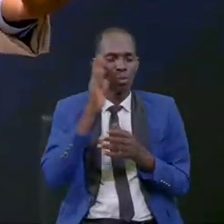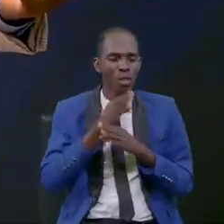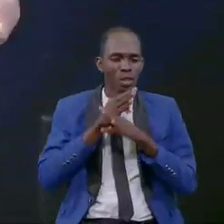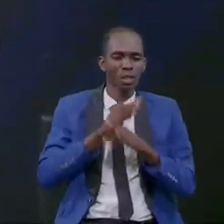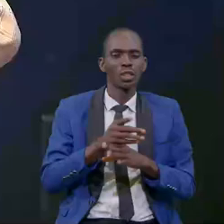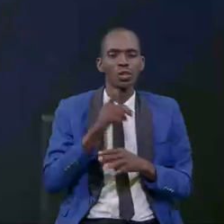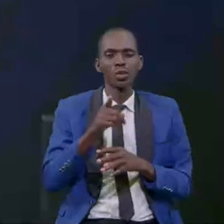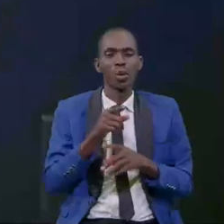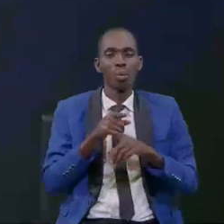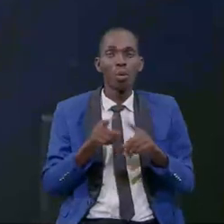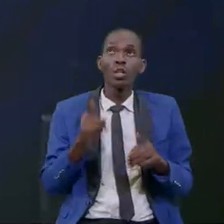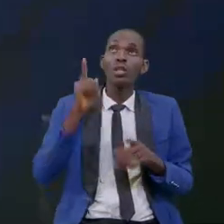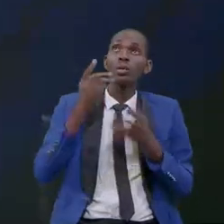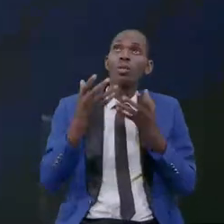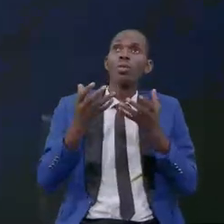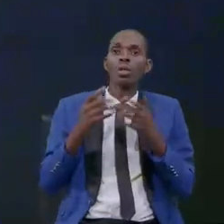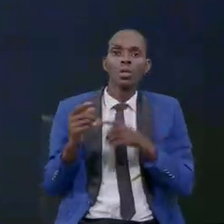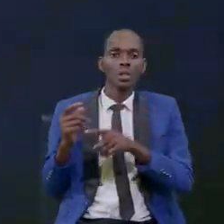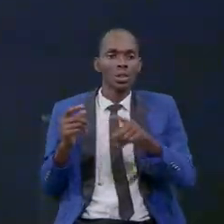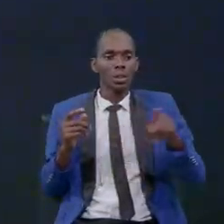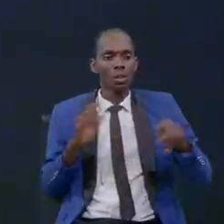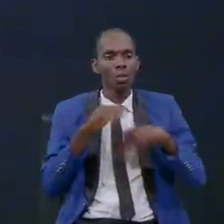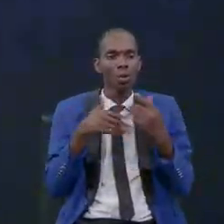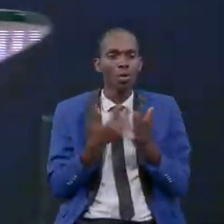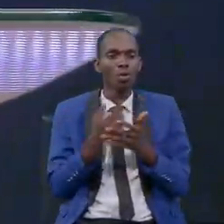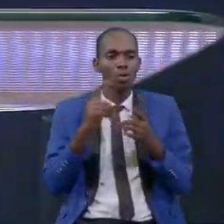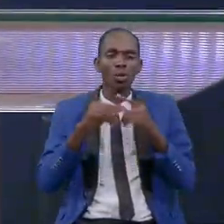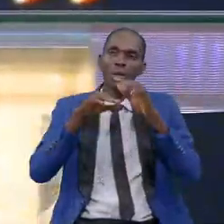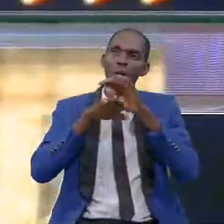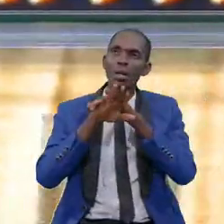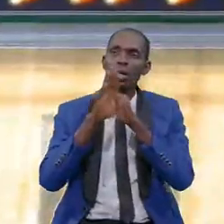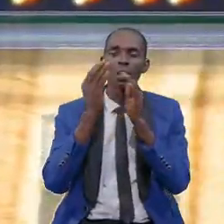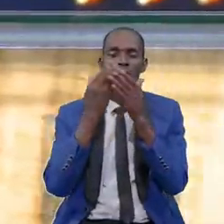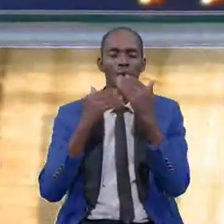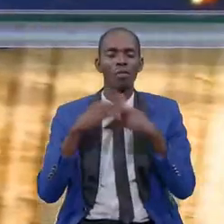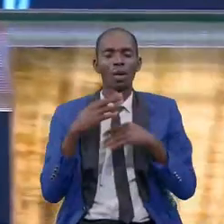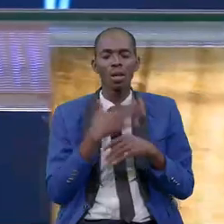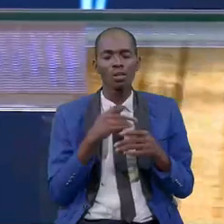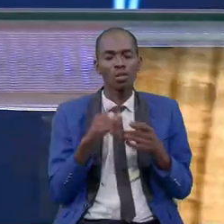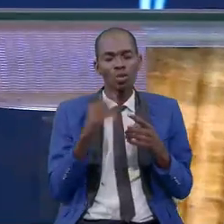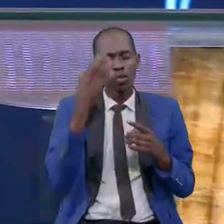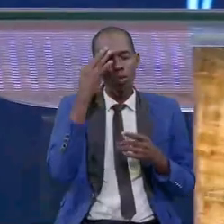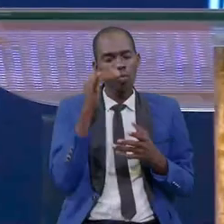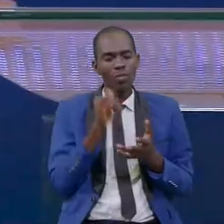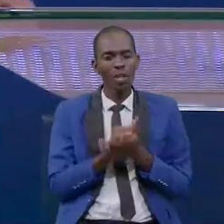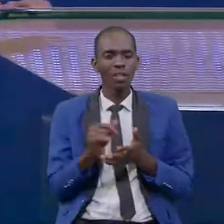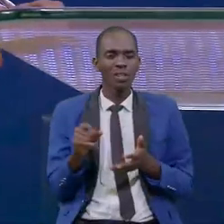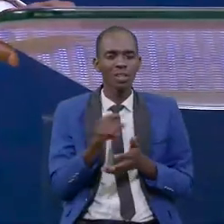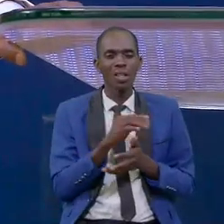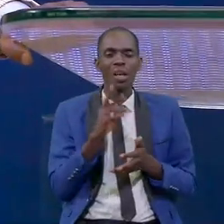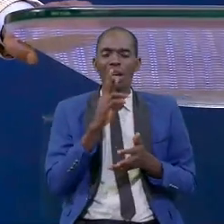aille au ciel. Il veut qu'il ait les mains innocentes, les mains pures et le cœur pur. Il veut qu'ils